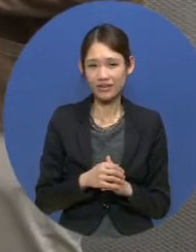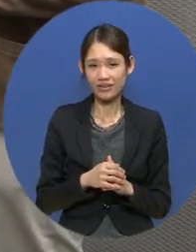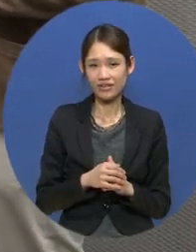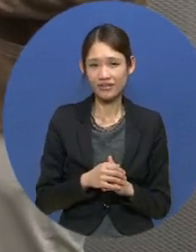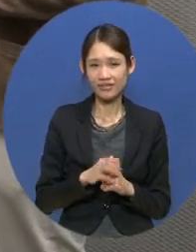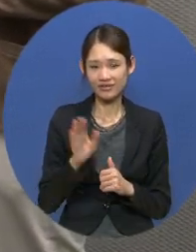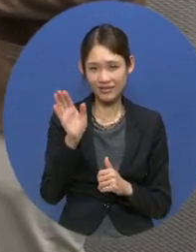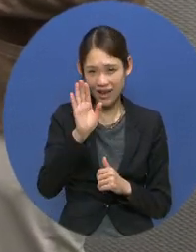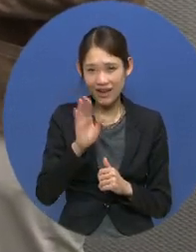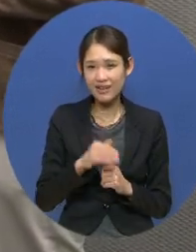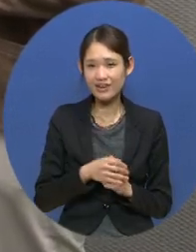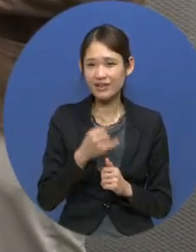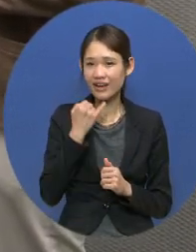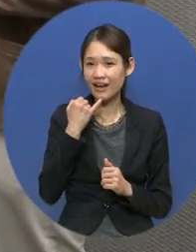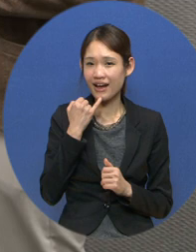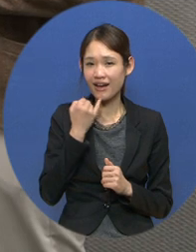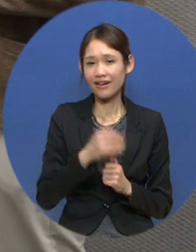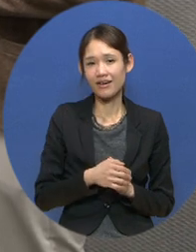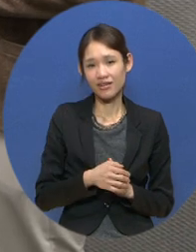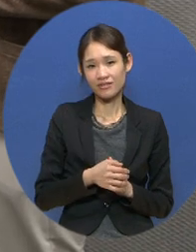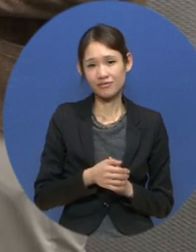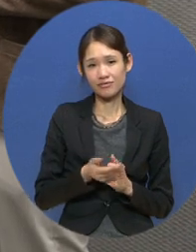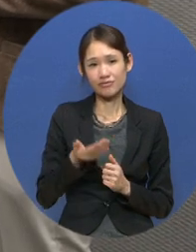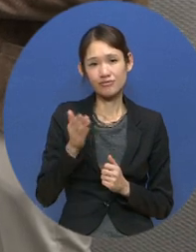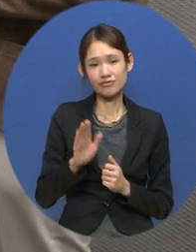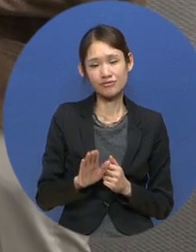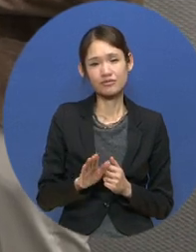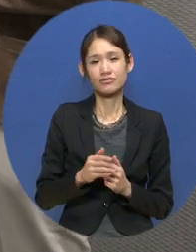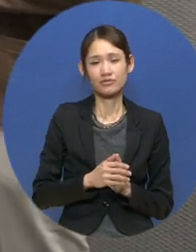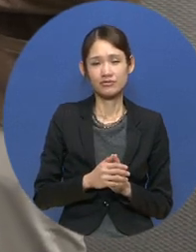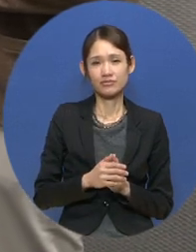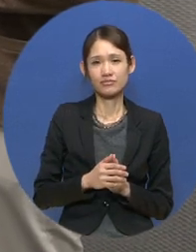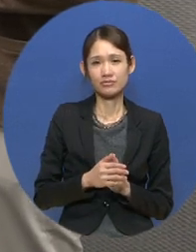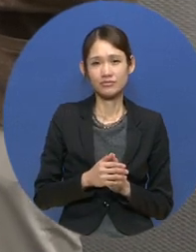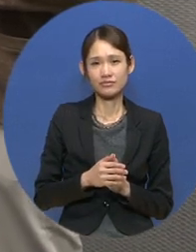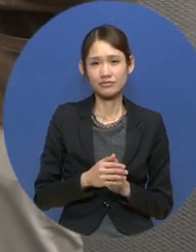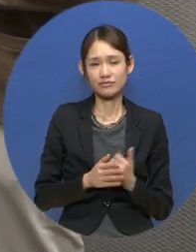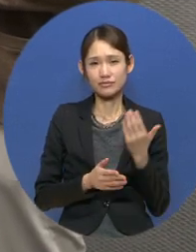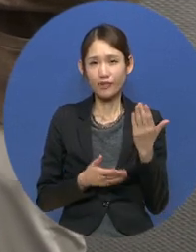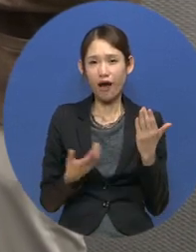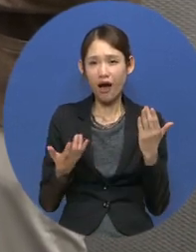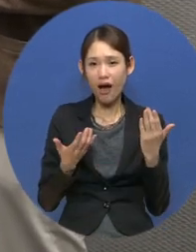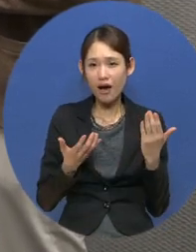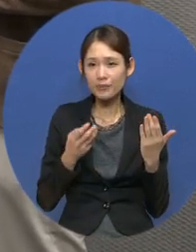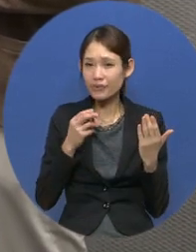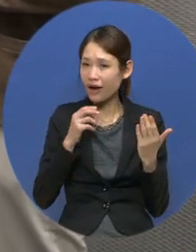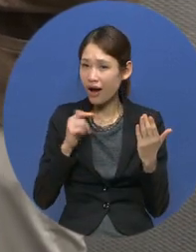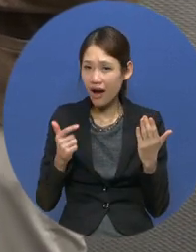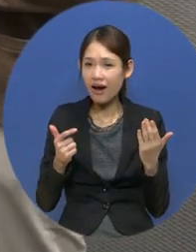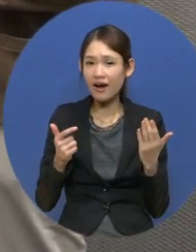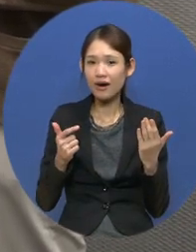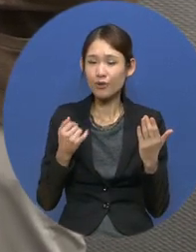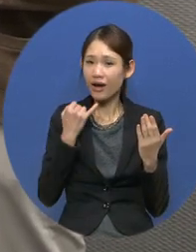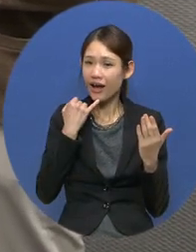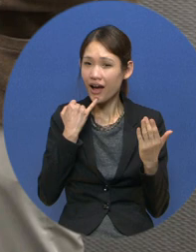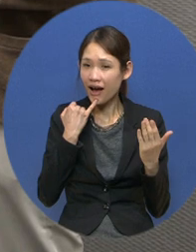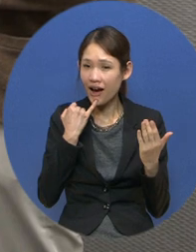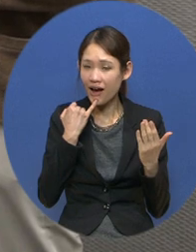에이, 뭘. 근데 눈 안 아파? 괜찮아?